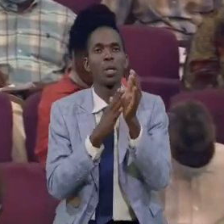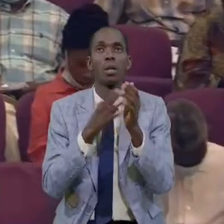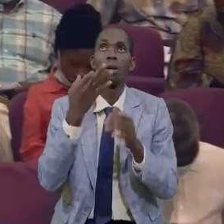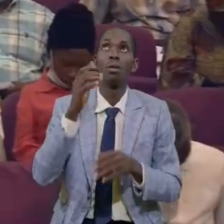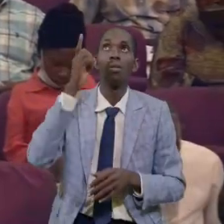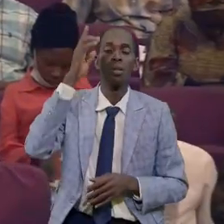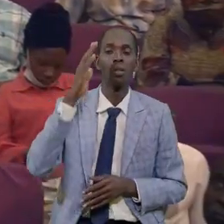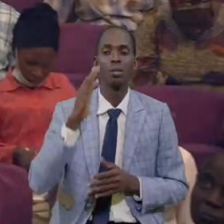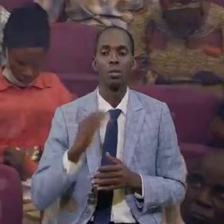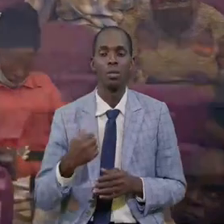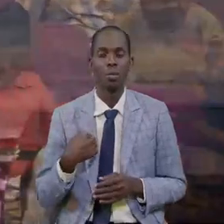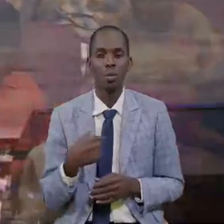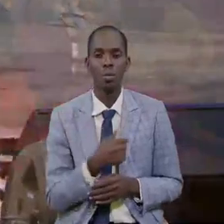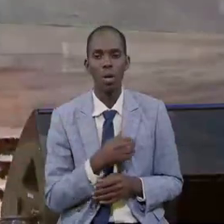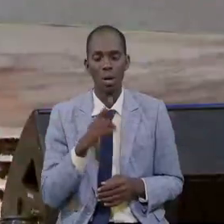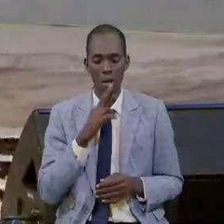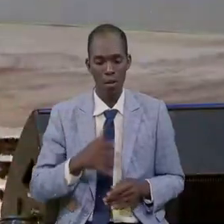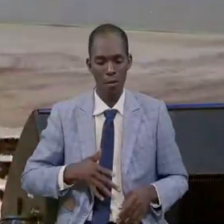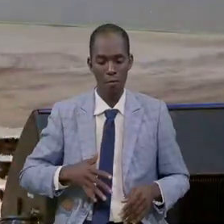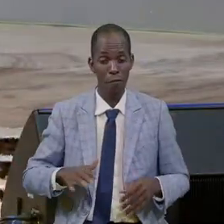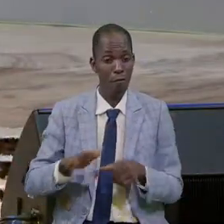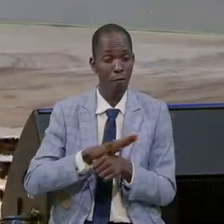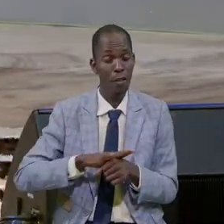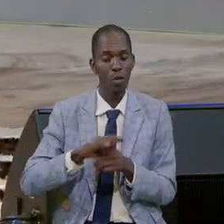Dieu. Nous sommes remplis